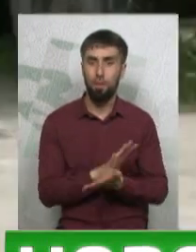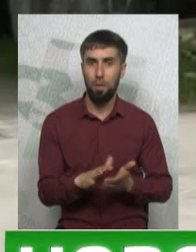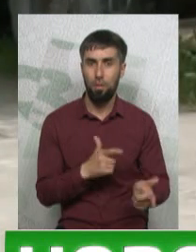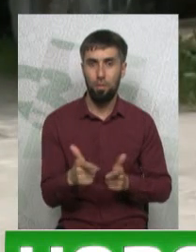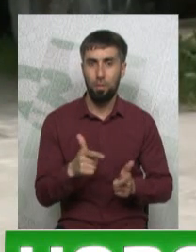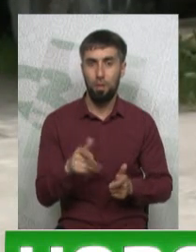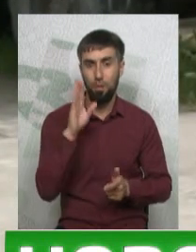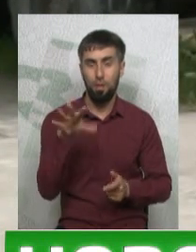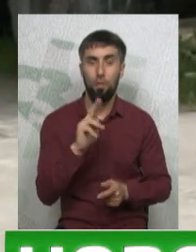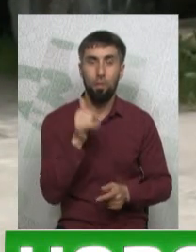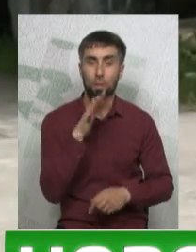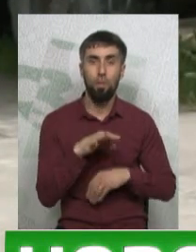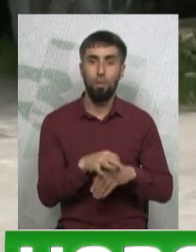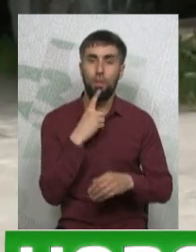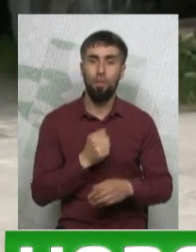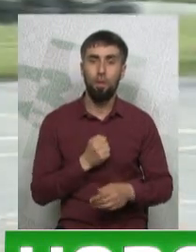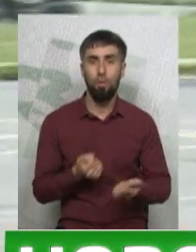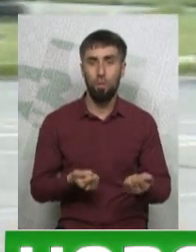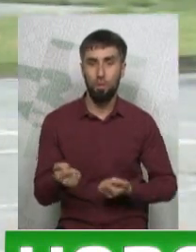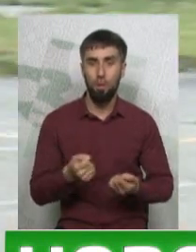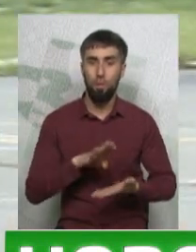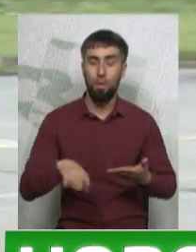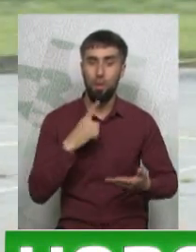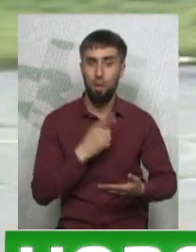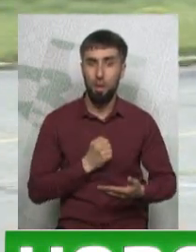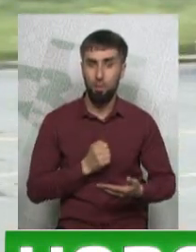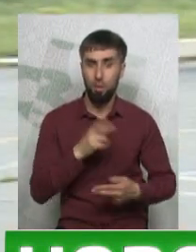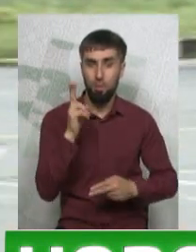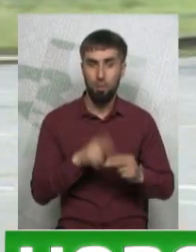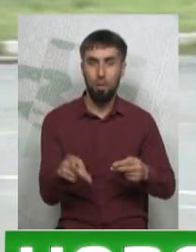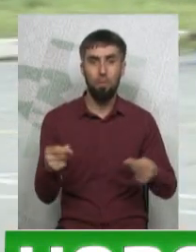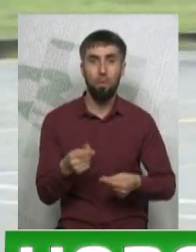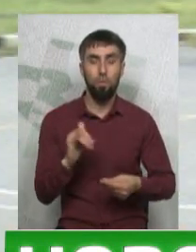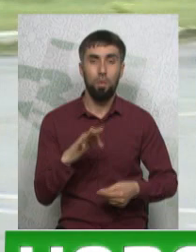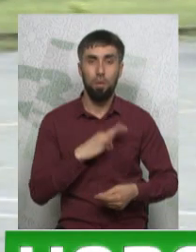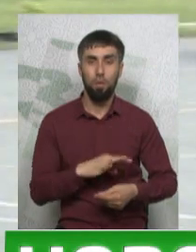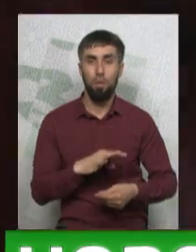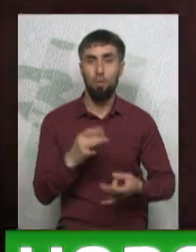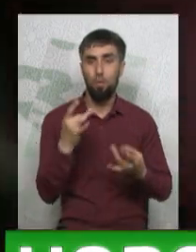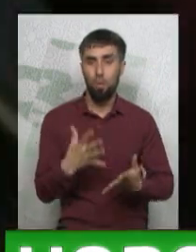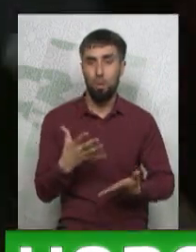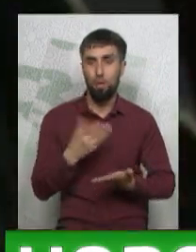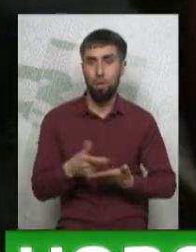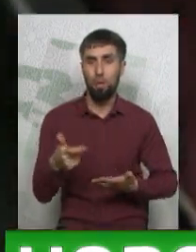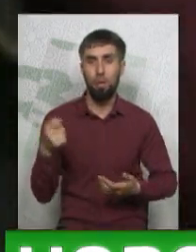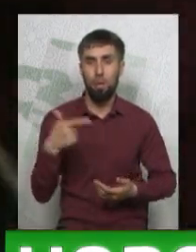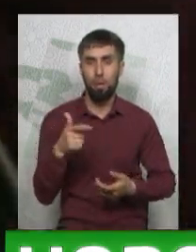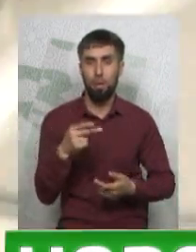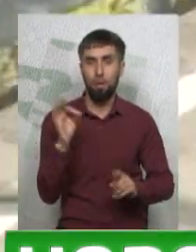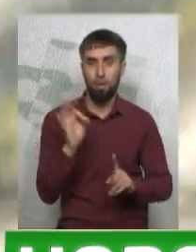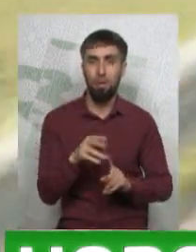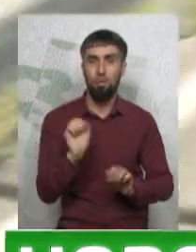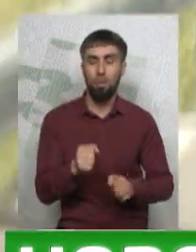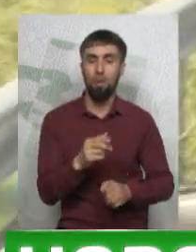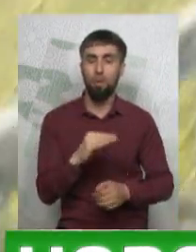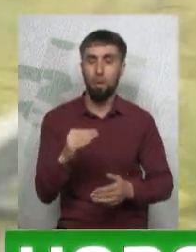которые будут проходить службу в качестве водителей. После армии новобранцы смогут свои права уже использовать в гражданских целях. Причем на них будет отмечаться